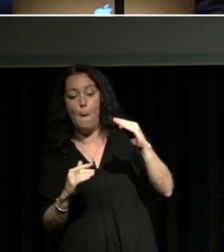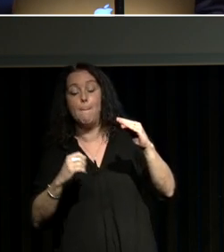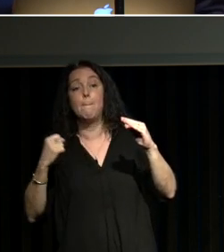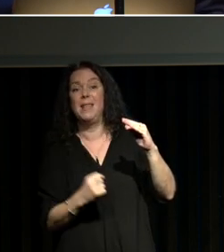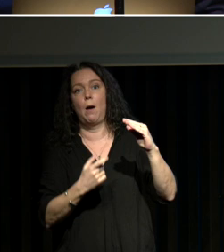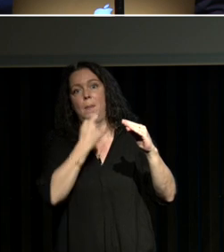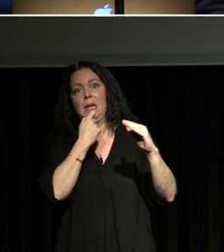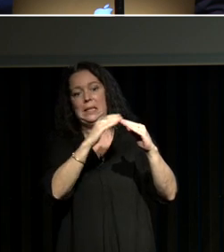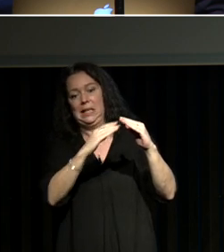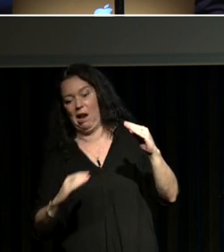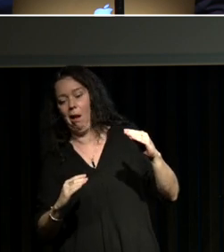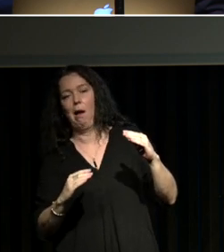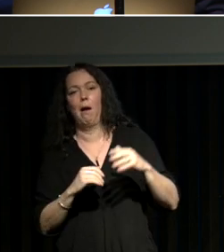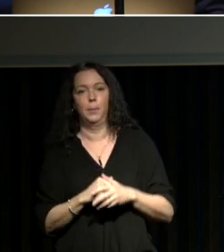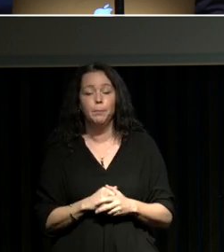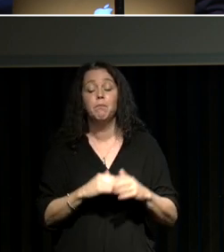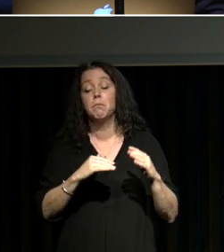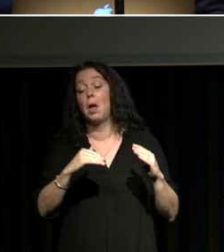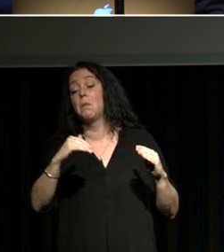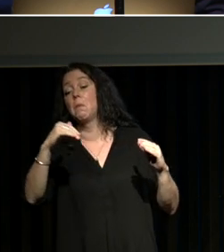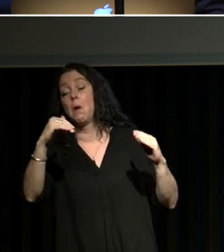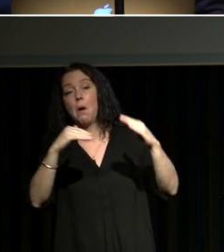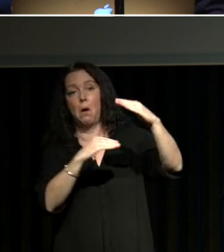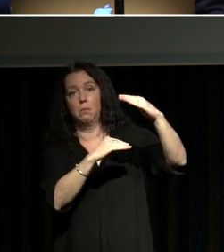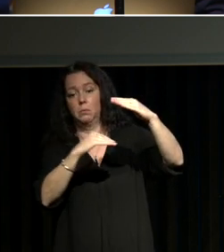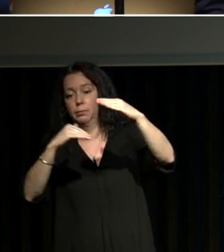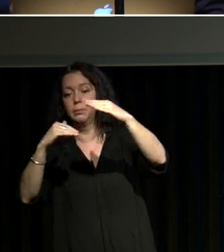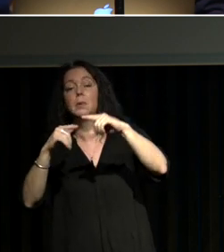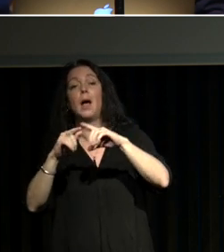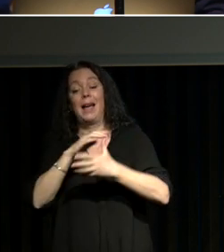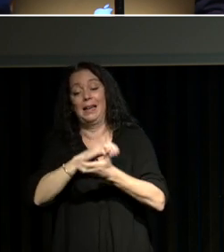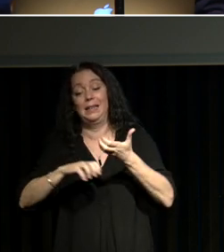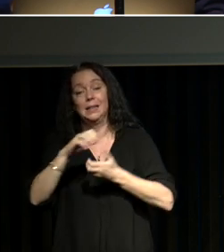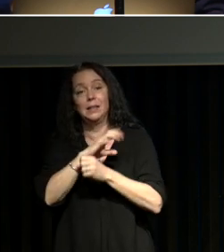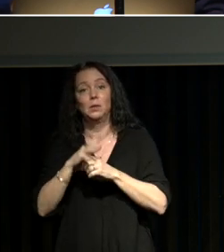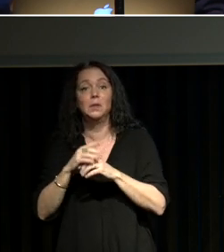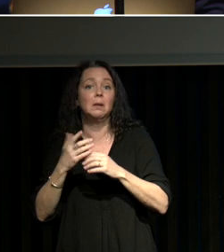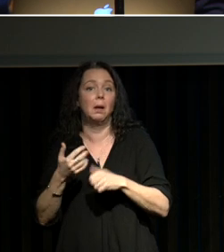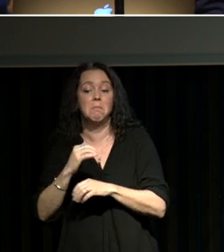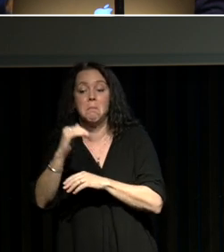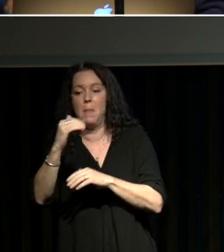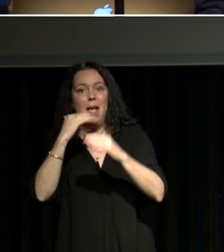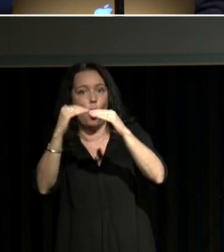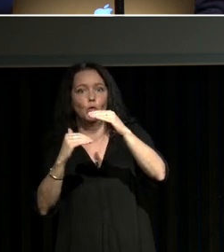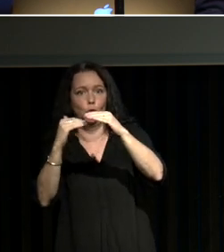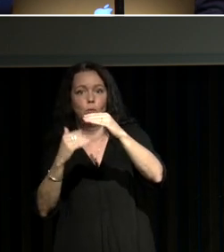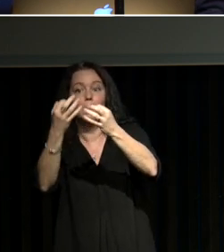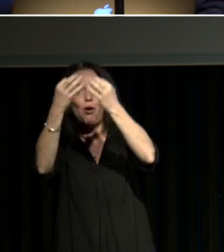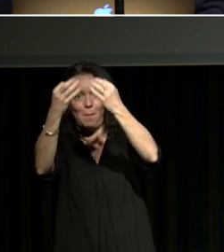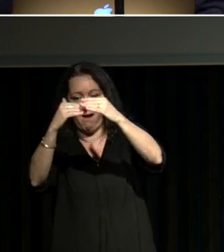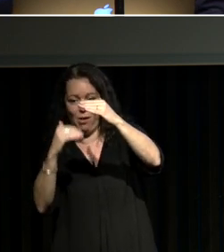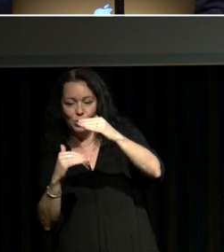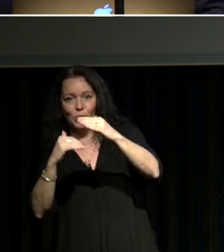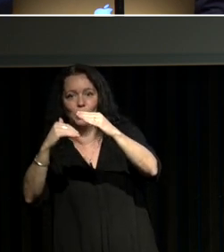mars. Une activité qui reprend après la crise Covid, mais en deçà de l'activité normale. Et à l'occasion de la deuxième